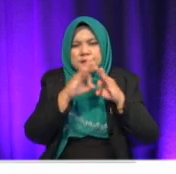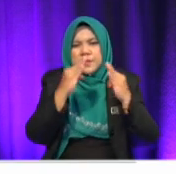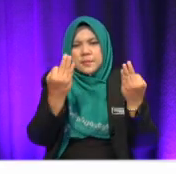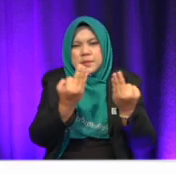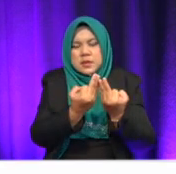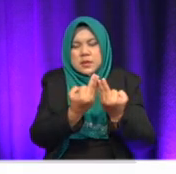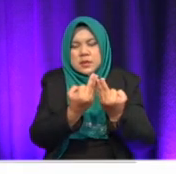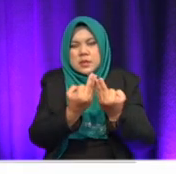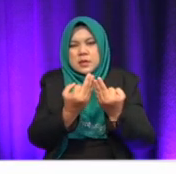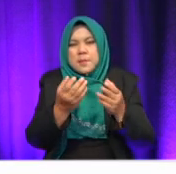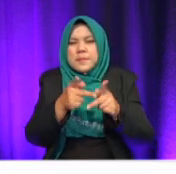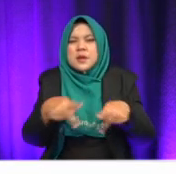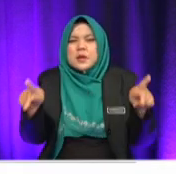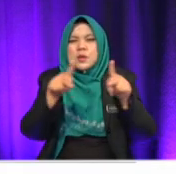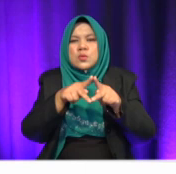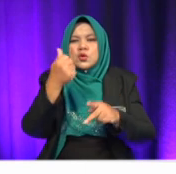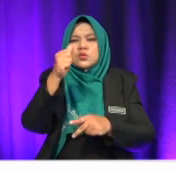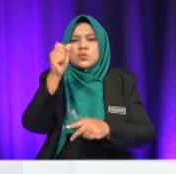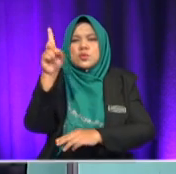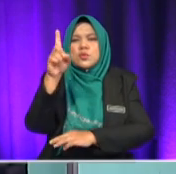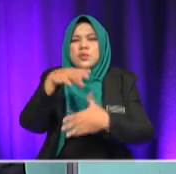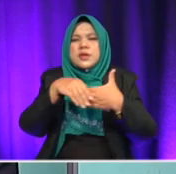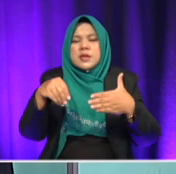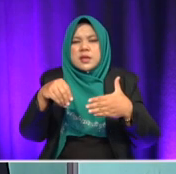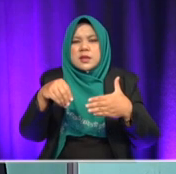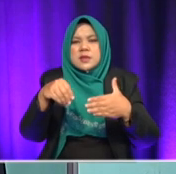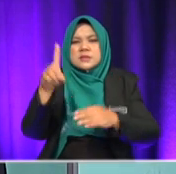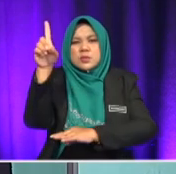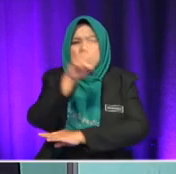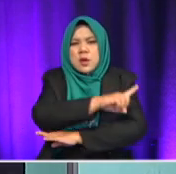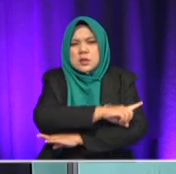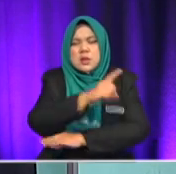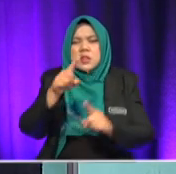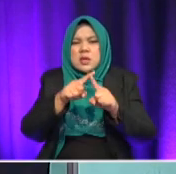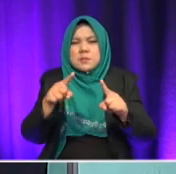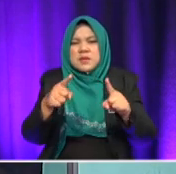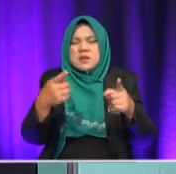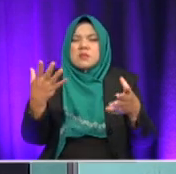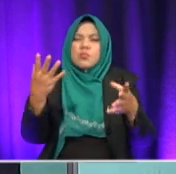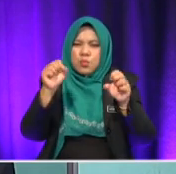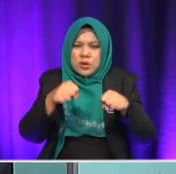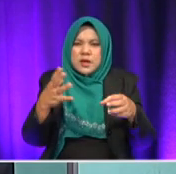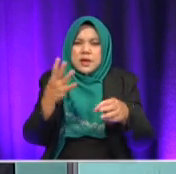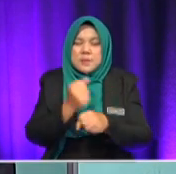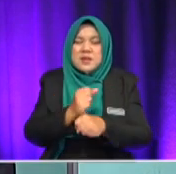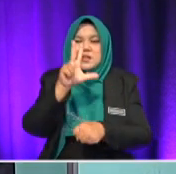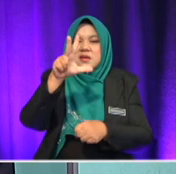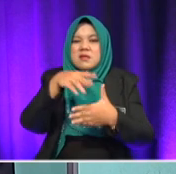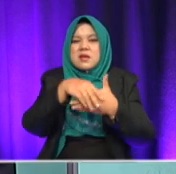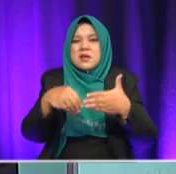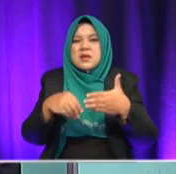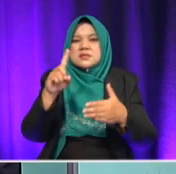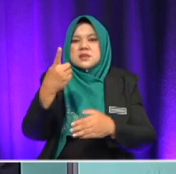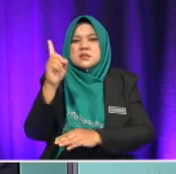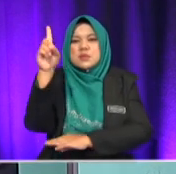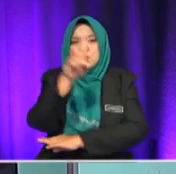tapi dia hanya mampu memperoleh 3 Ringgit saja enggak beli contohlah anak beli susu anak dia yang